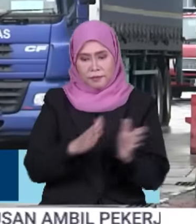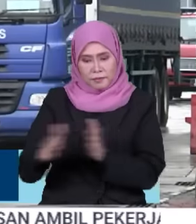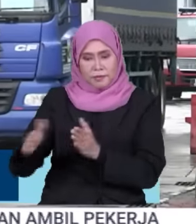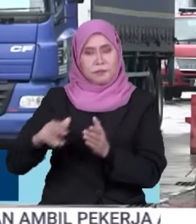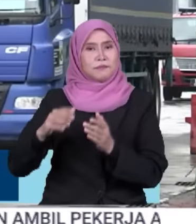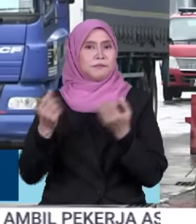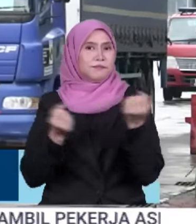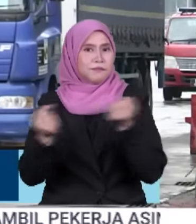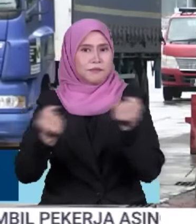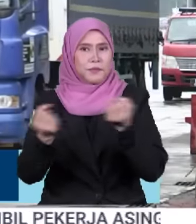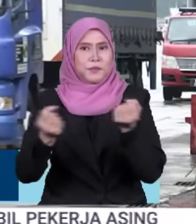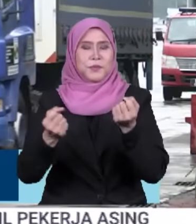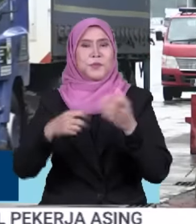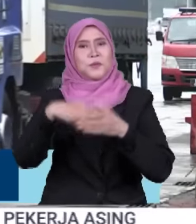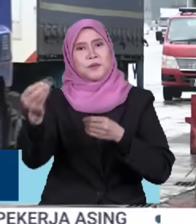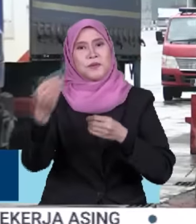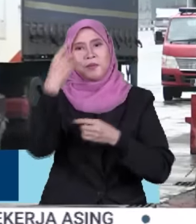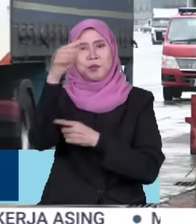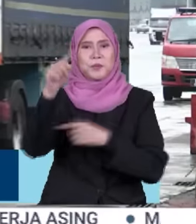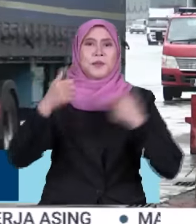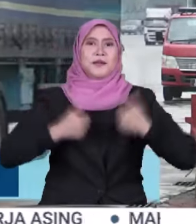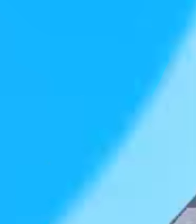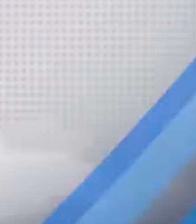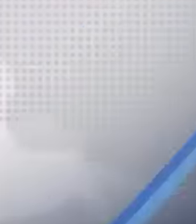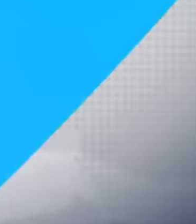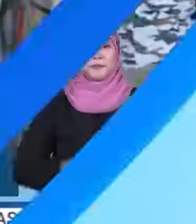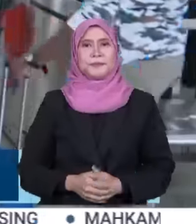perjalanan masing-masing untuk berhari raya.